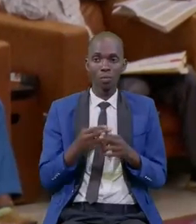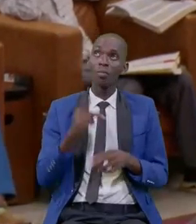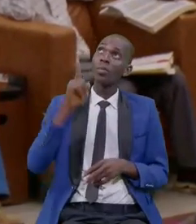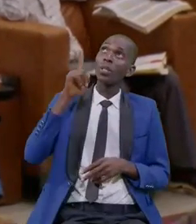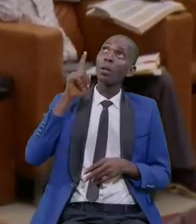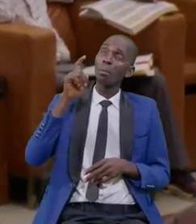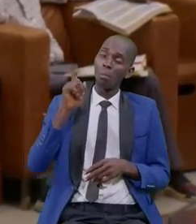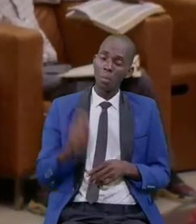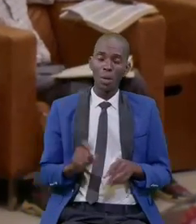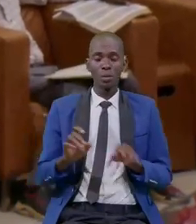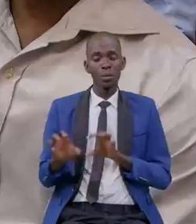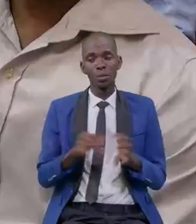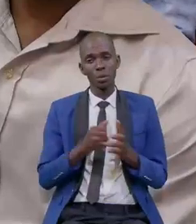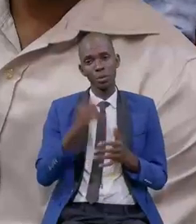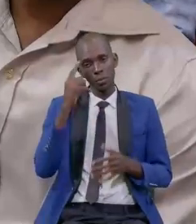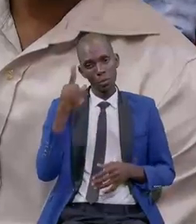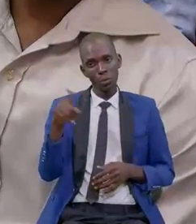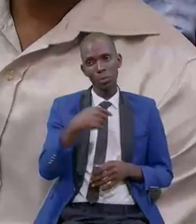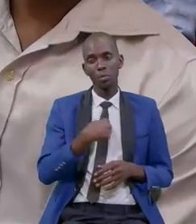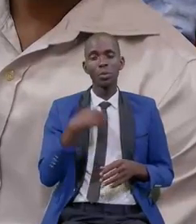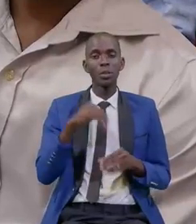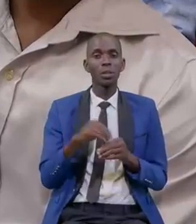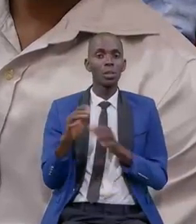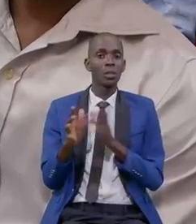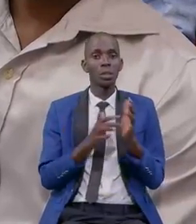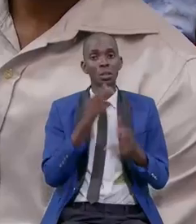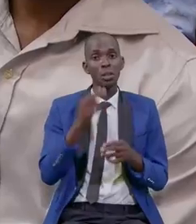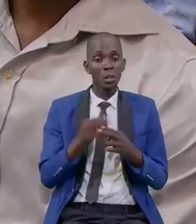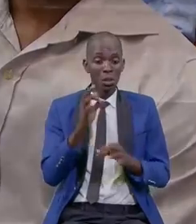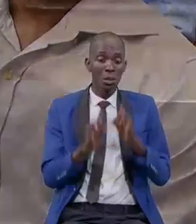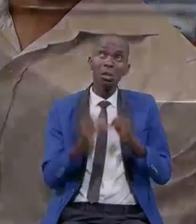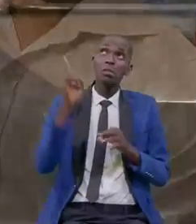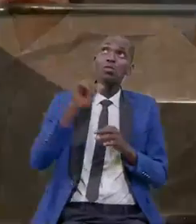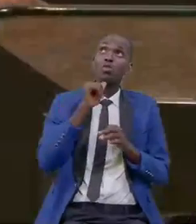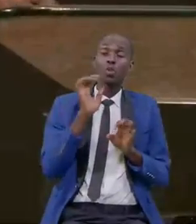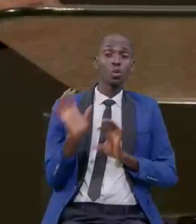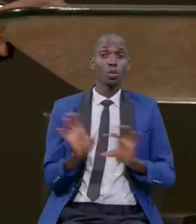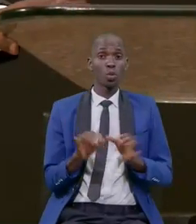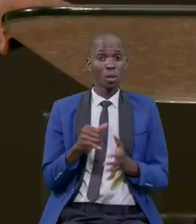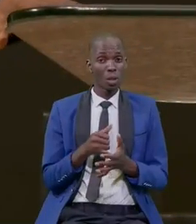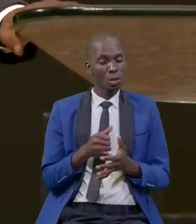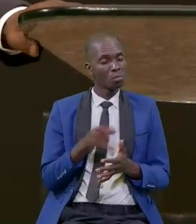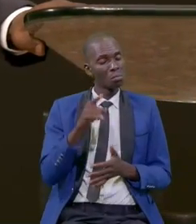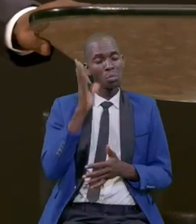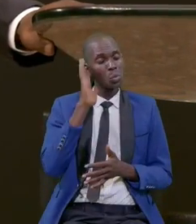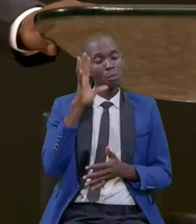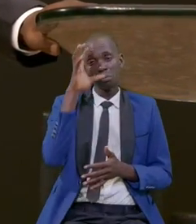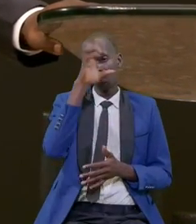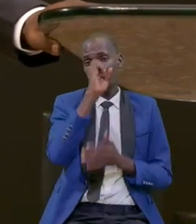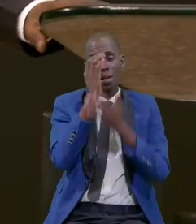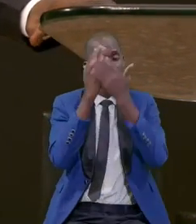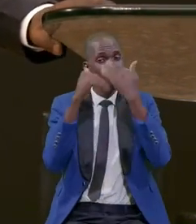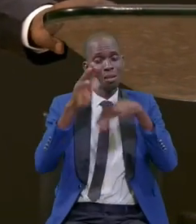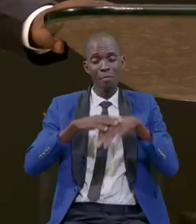Il doit le faire. S'il ne le fait pas, vous allez rater le ciel